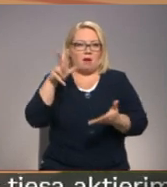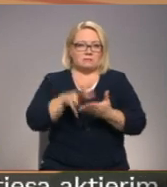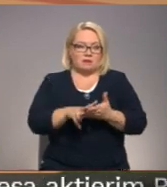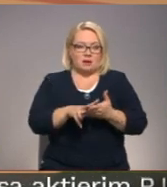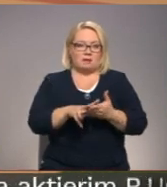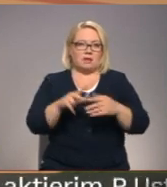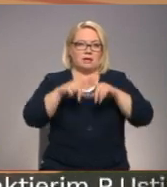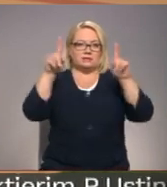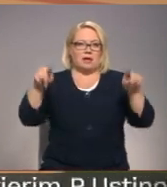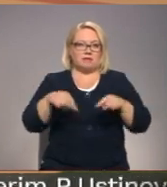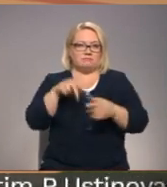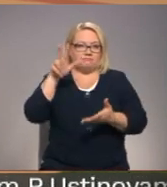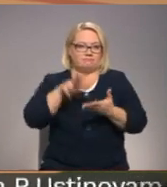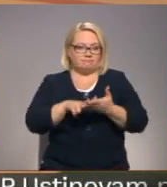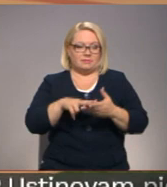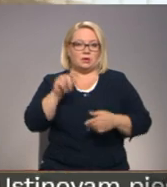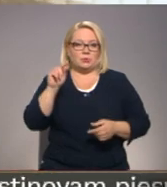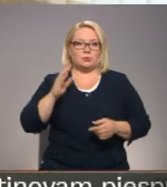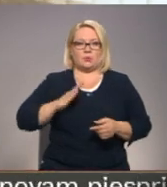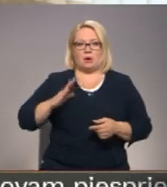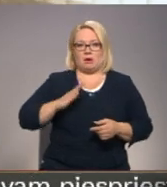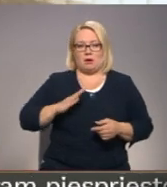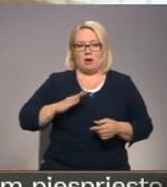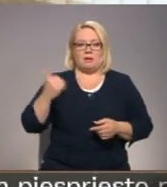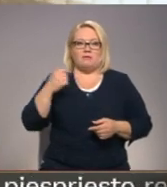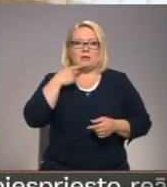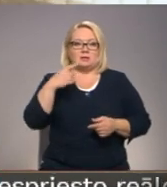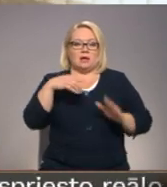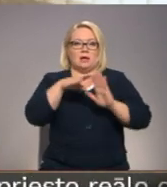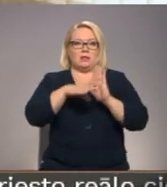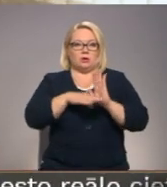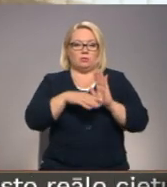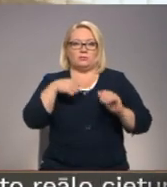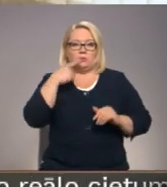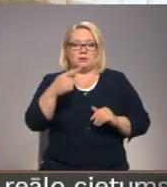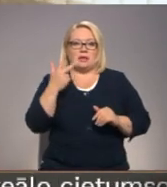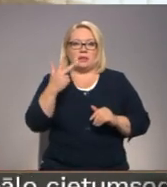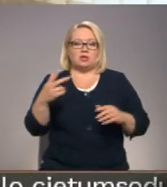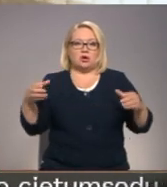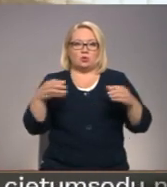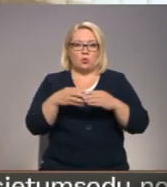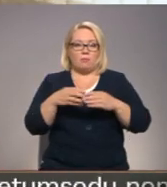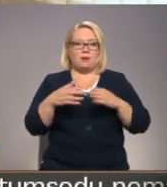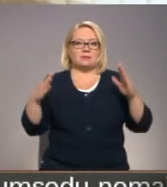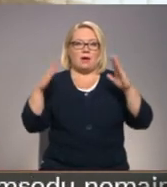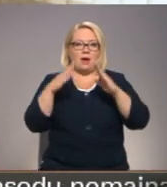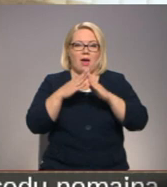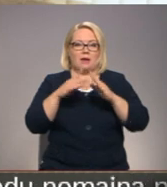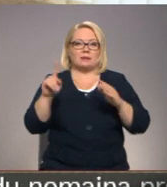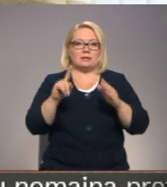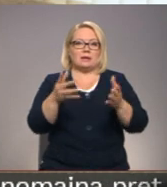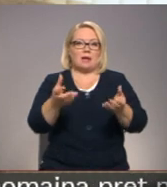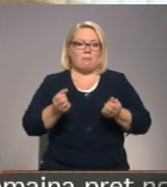un certificēti, tad nu, mums ir mazliet jāuzgaida. Un likums nosaka, ka trešās grupas būvis ēkas ir